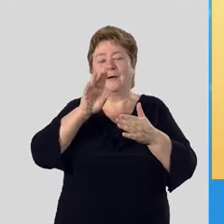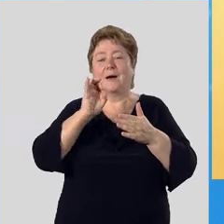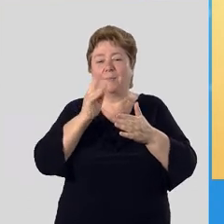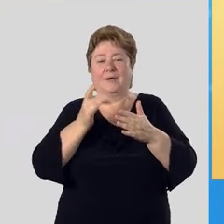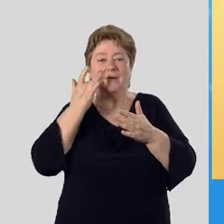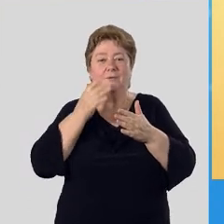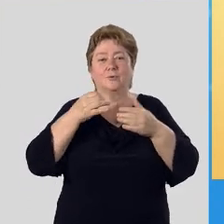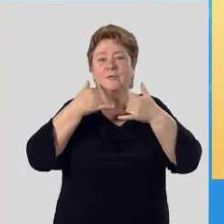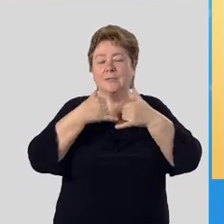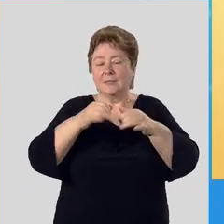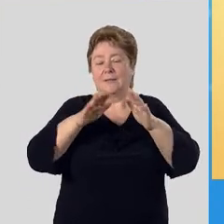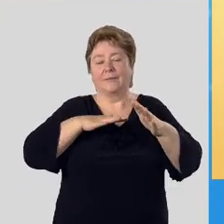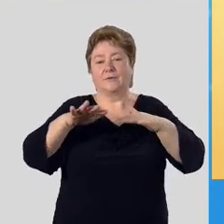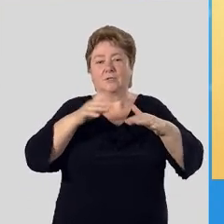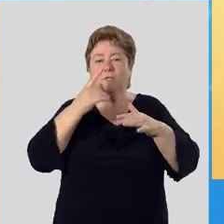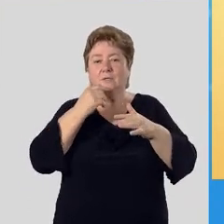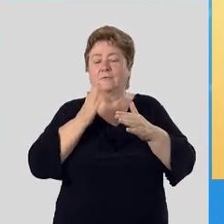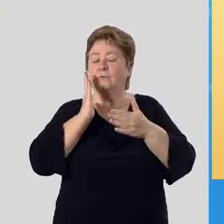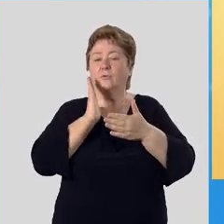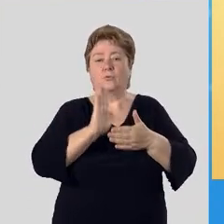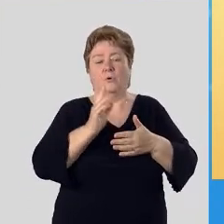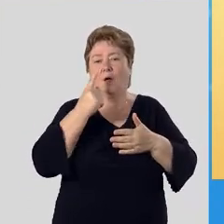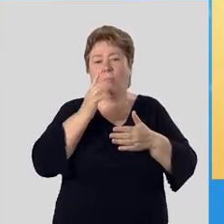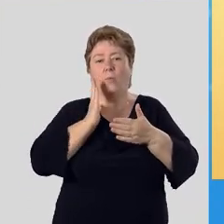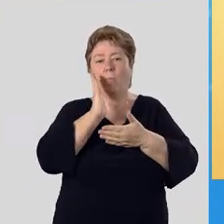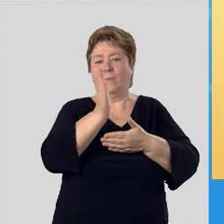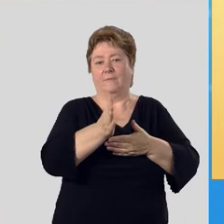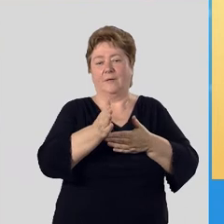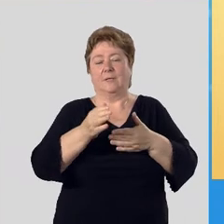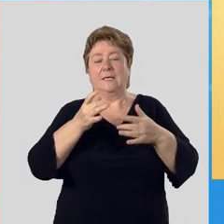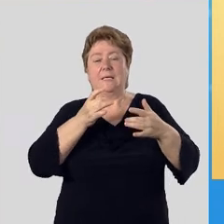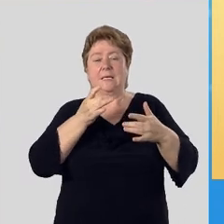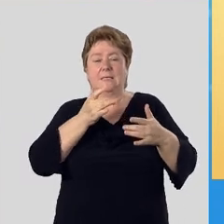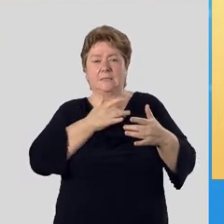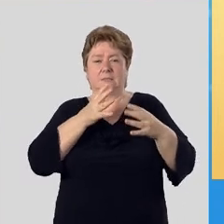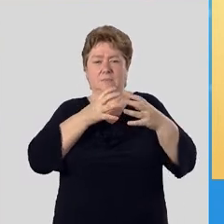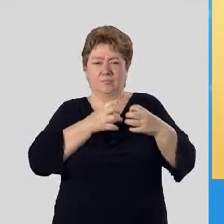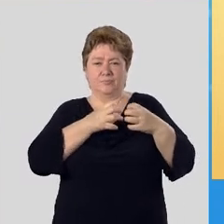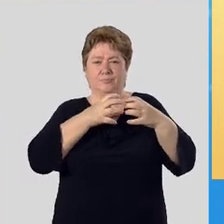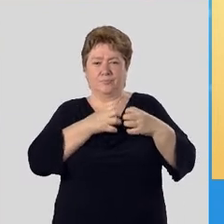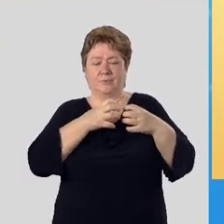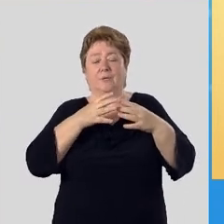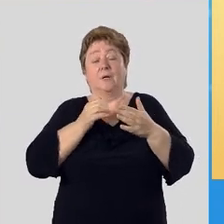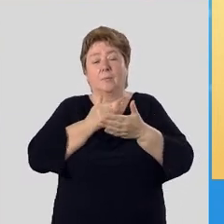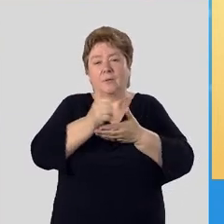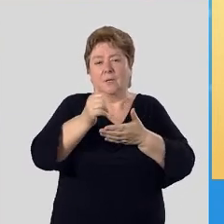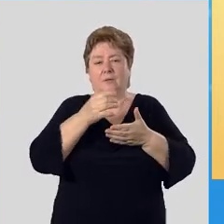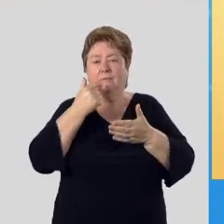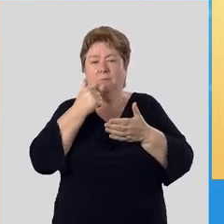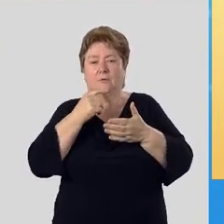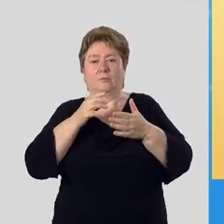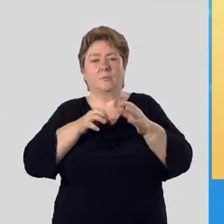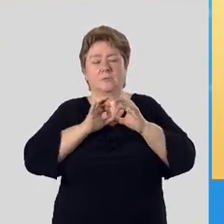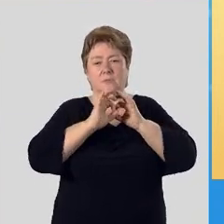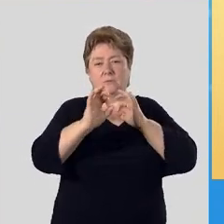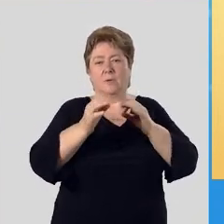допускают движение крови только в одном направлении. Сердце сокращается, проталкивает кровь по